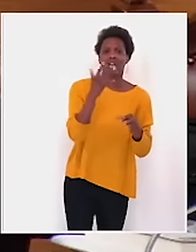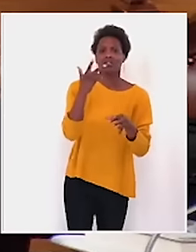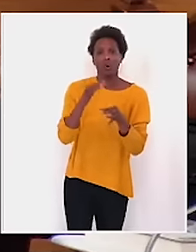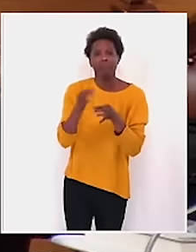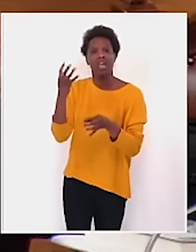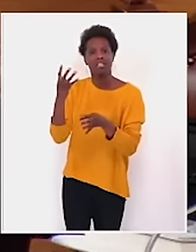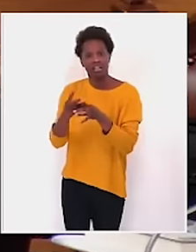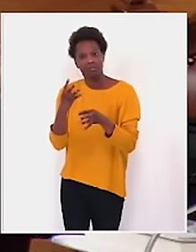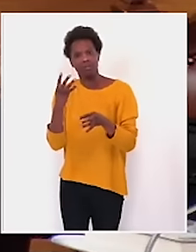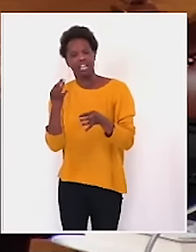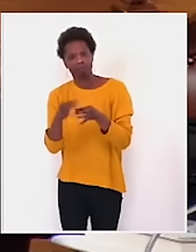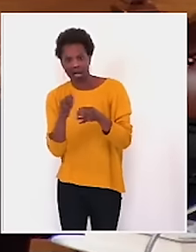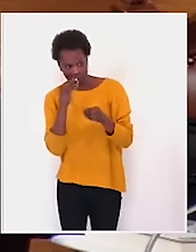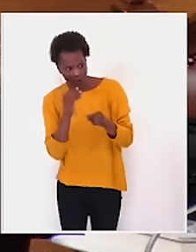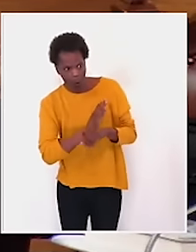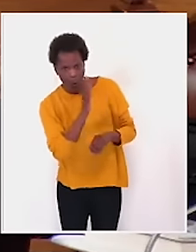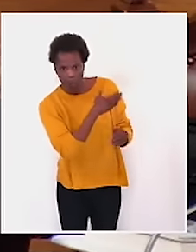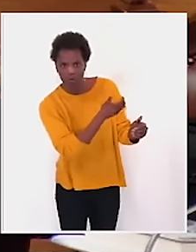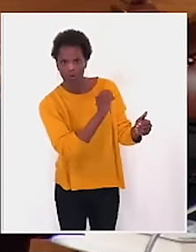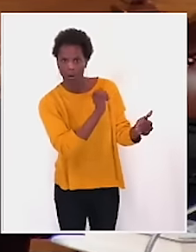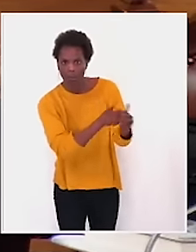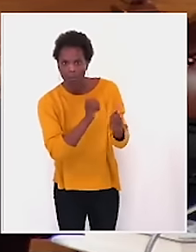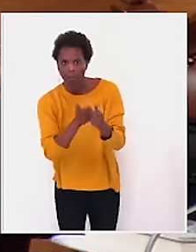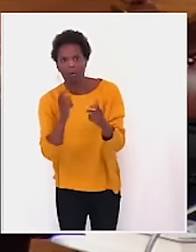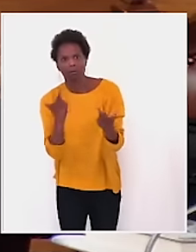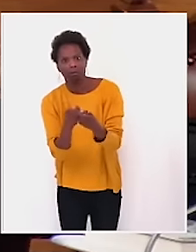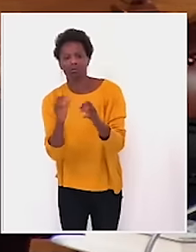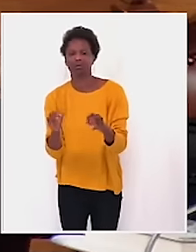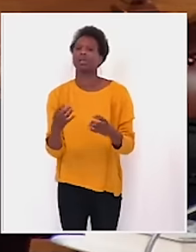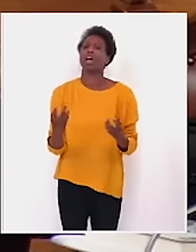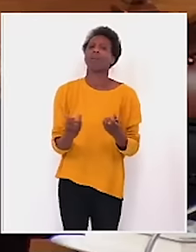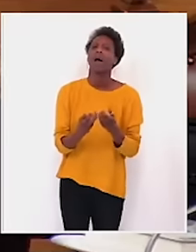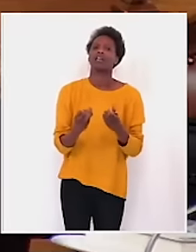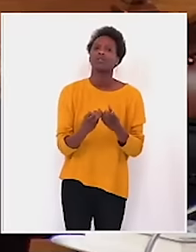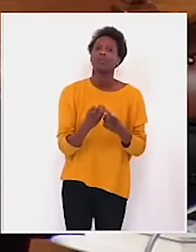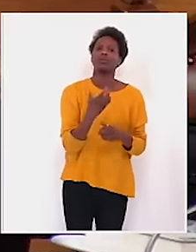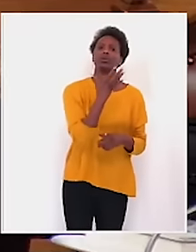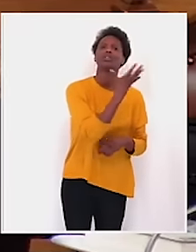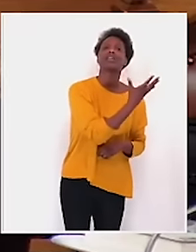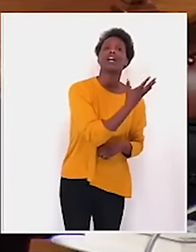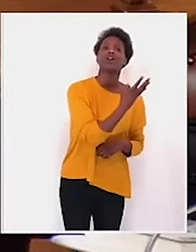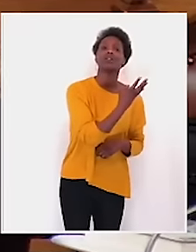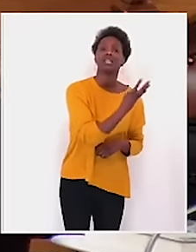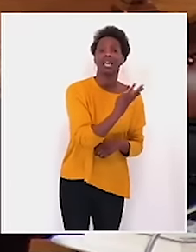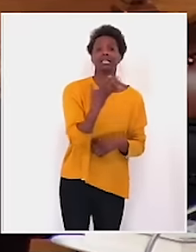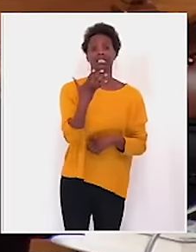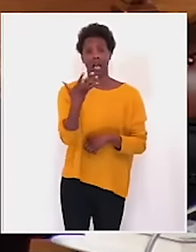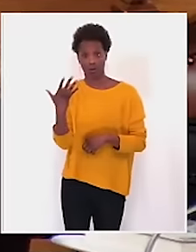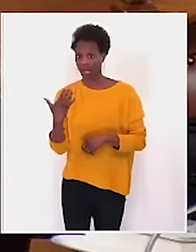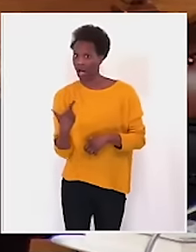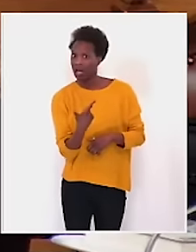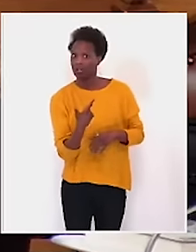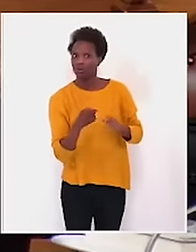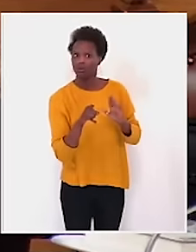Donc c'est la Caisse des dépôts, et puis enfin, je parle de la 54 et de la 55, hein, c'est les deux délibérations. Donc on a